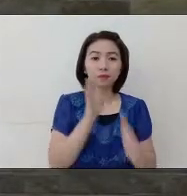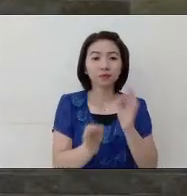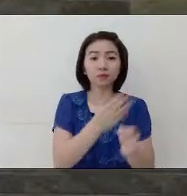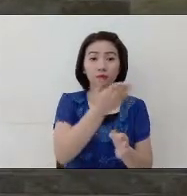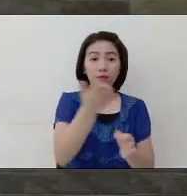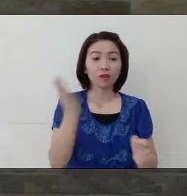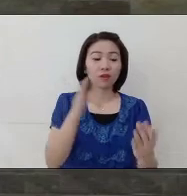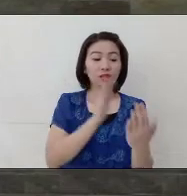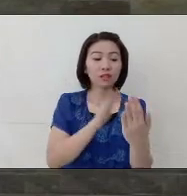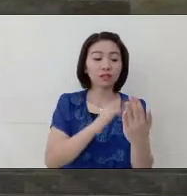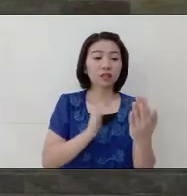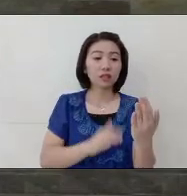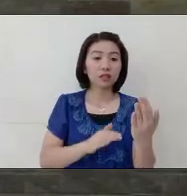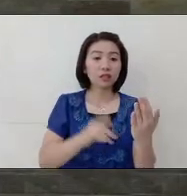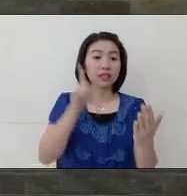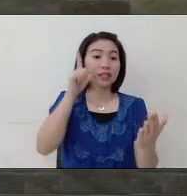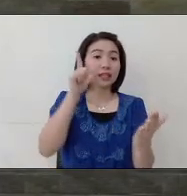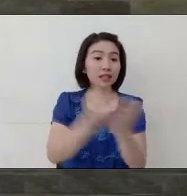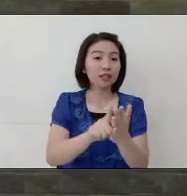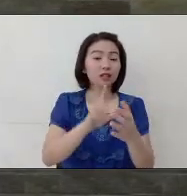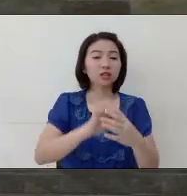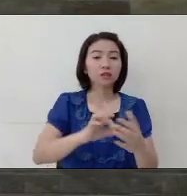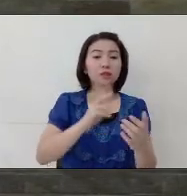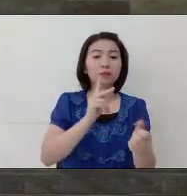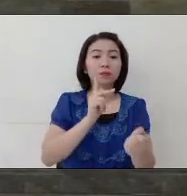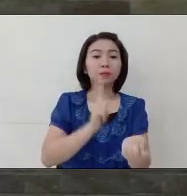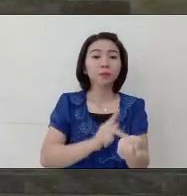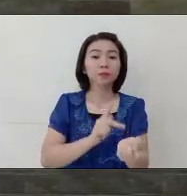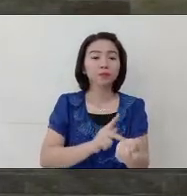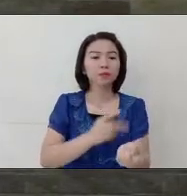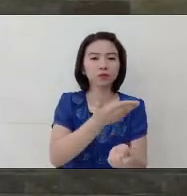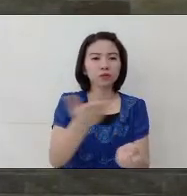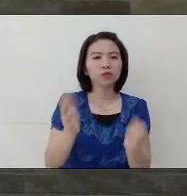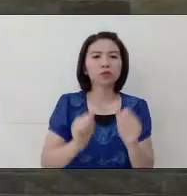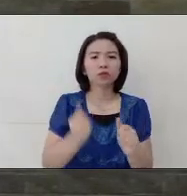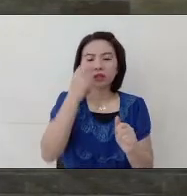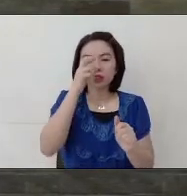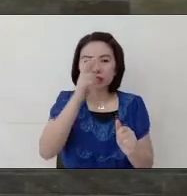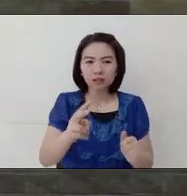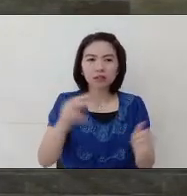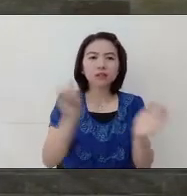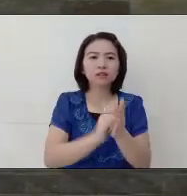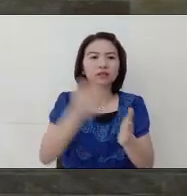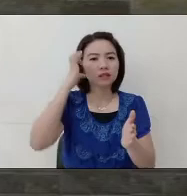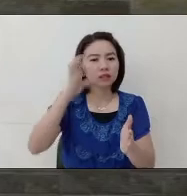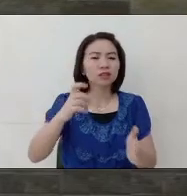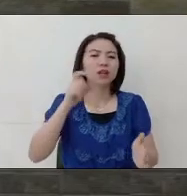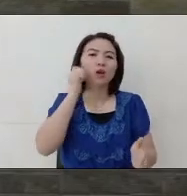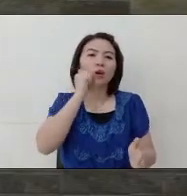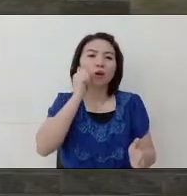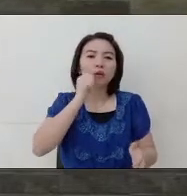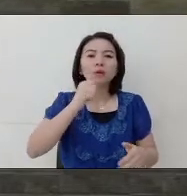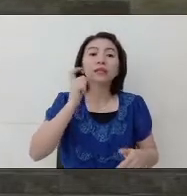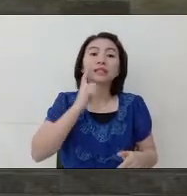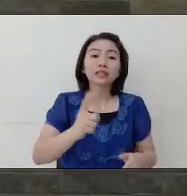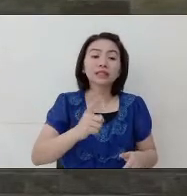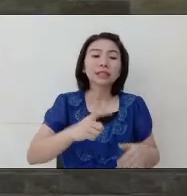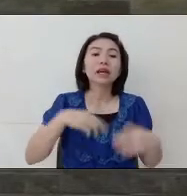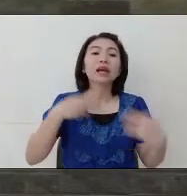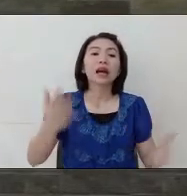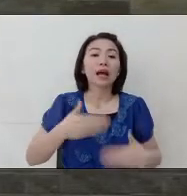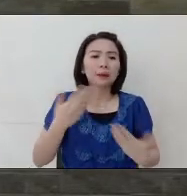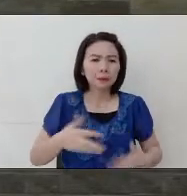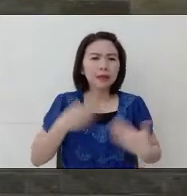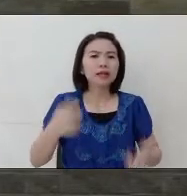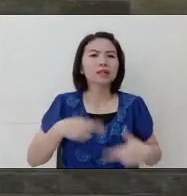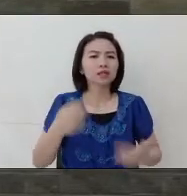times. See that? Sino nagsasabing rejoice? Si Paul na nasa loob ng kulungan. See that? Kaya